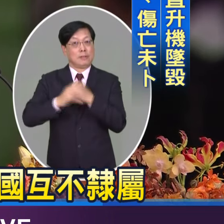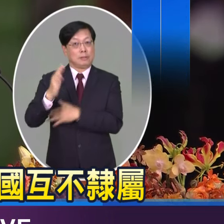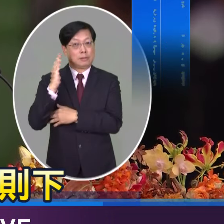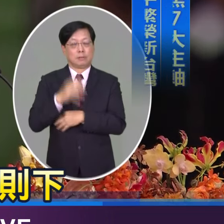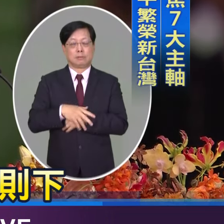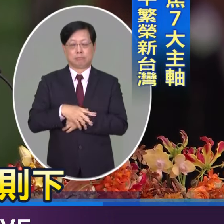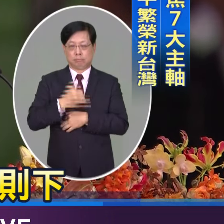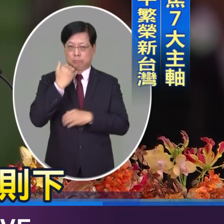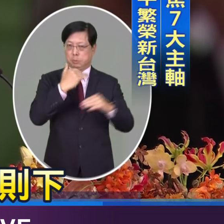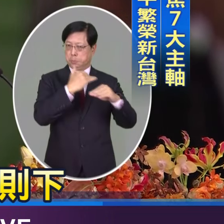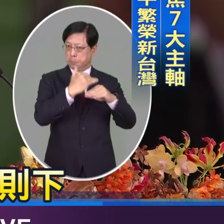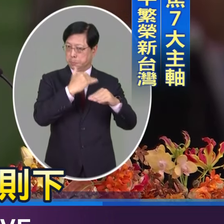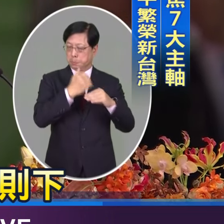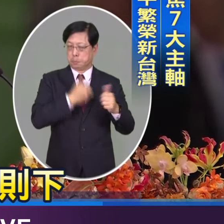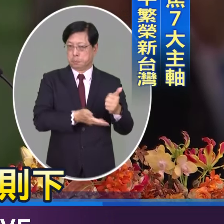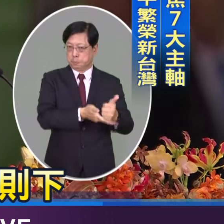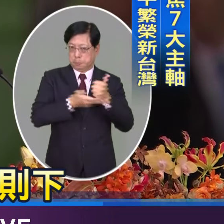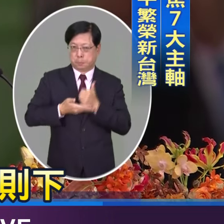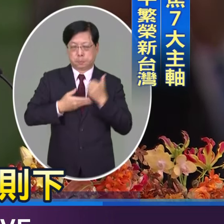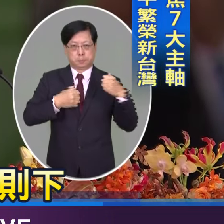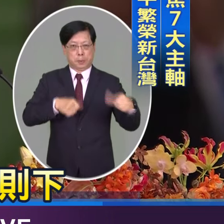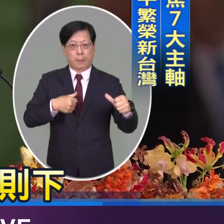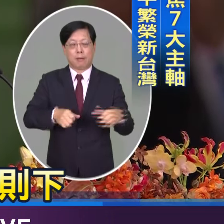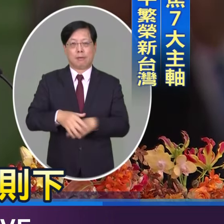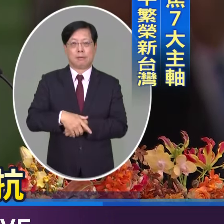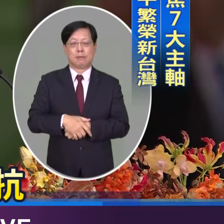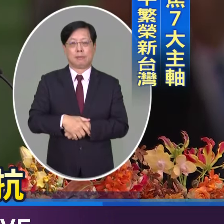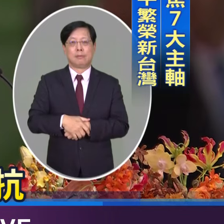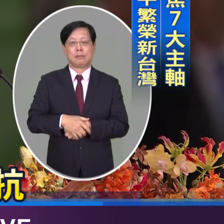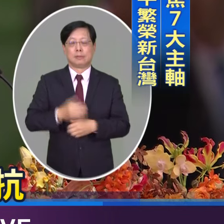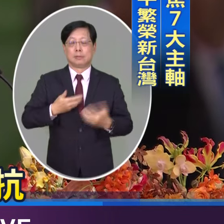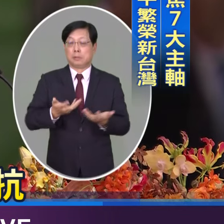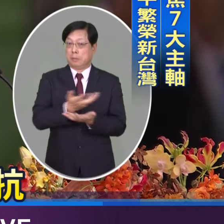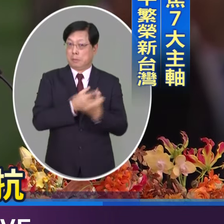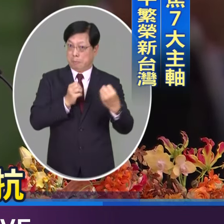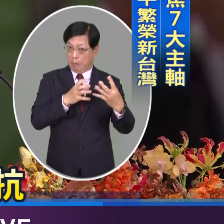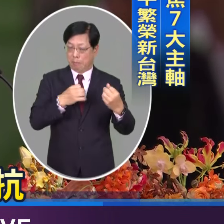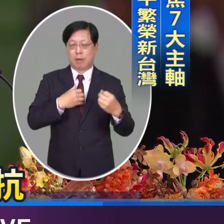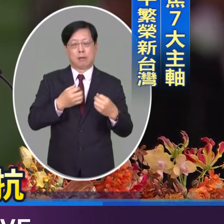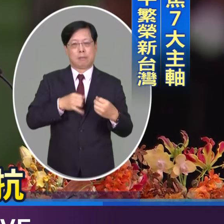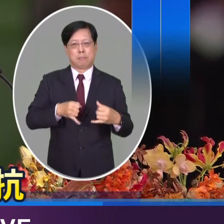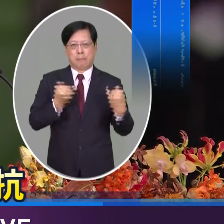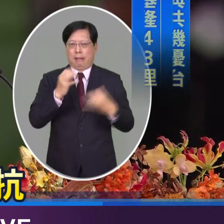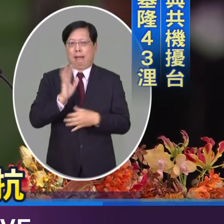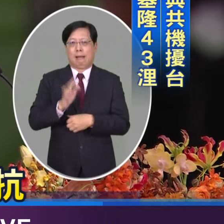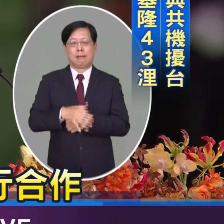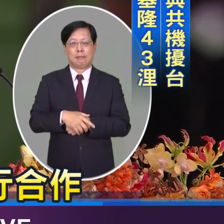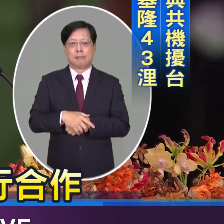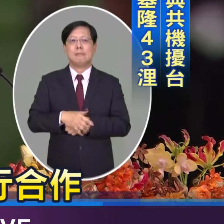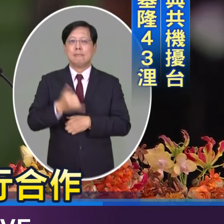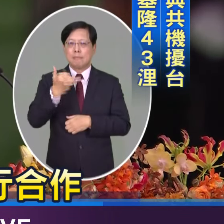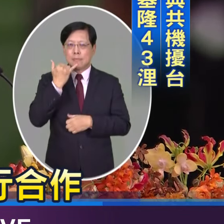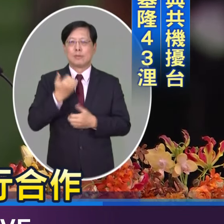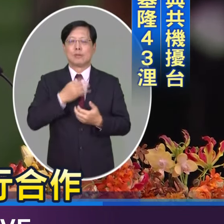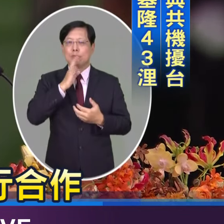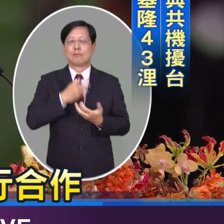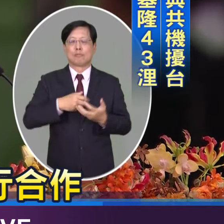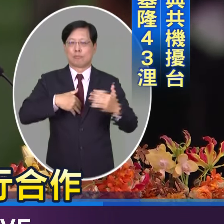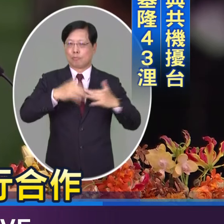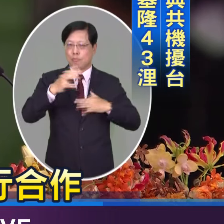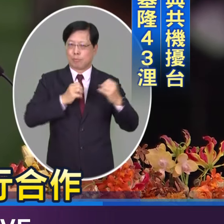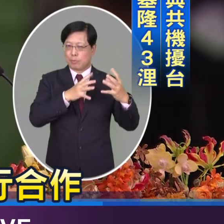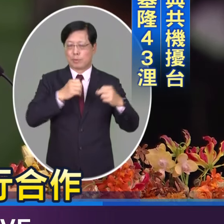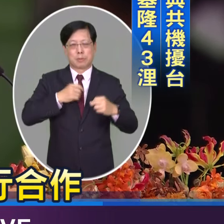在对等尊严的原则下，以对话取代对抗，交流取代围